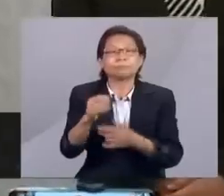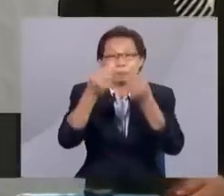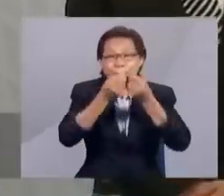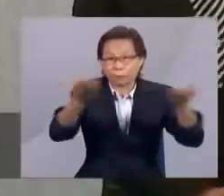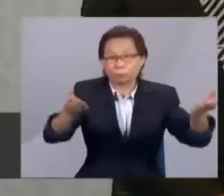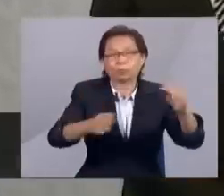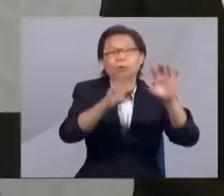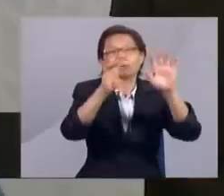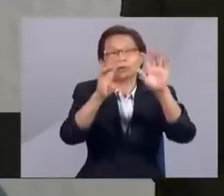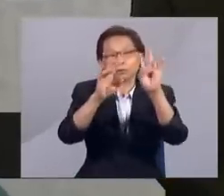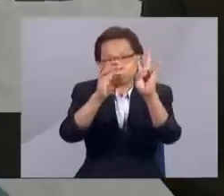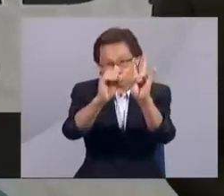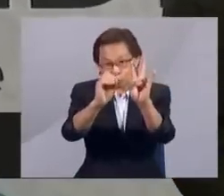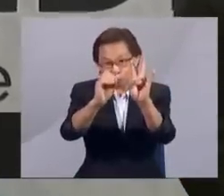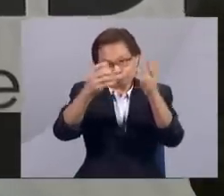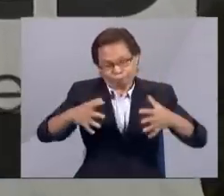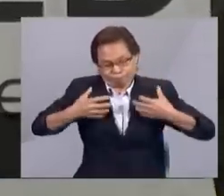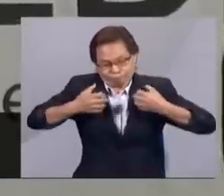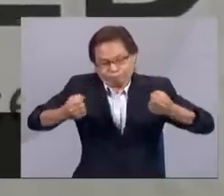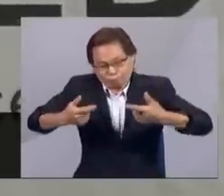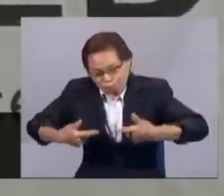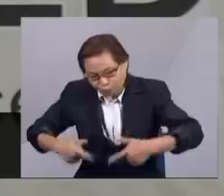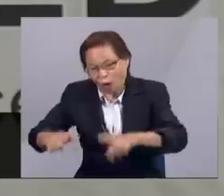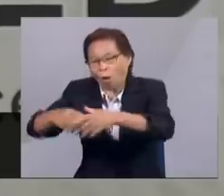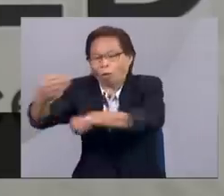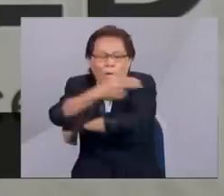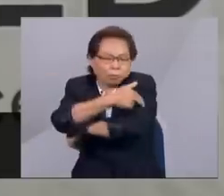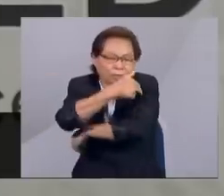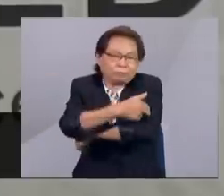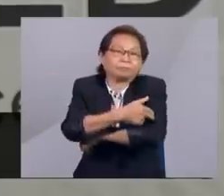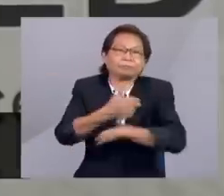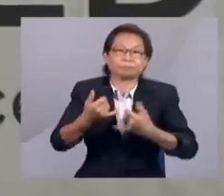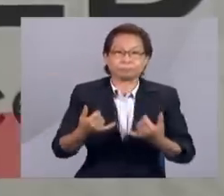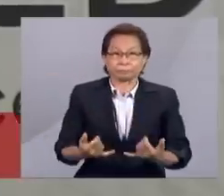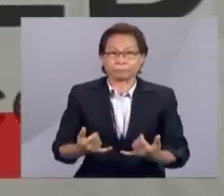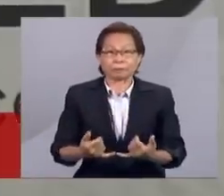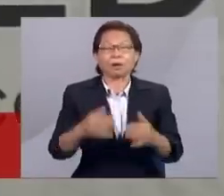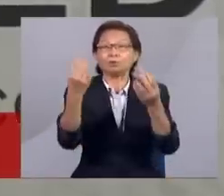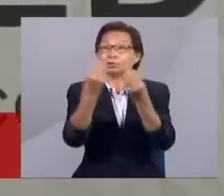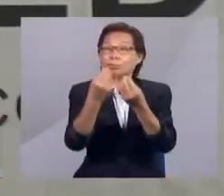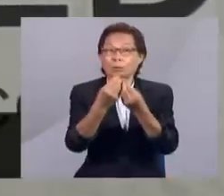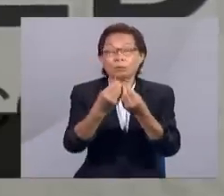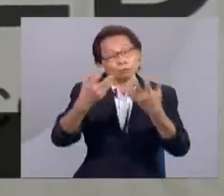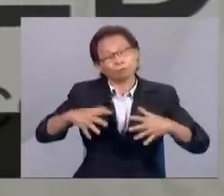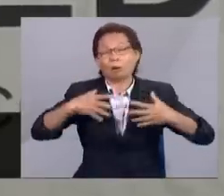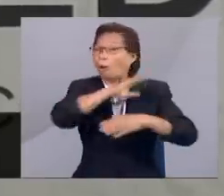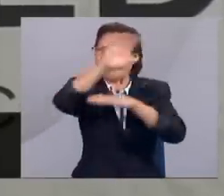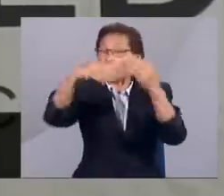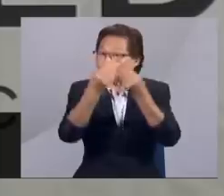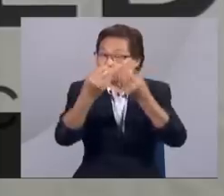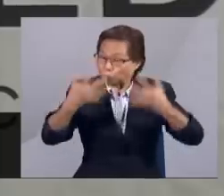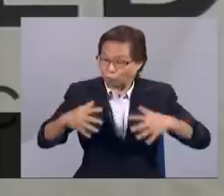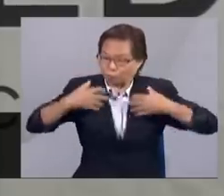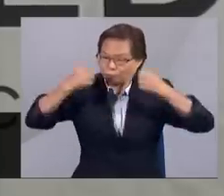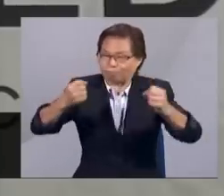70 kes yang telah pulih dan dibenarkan discharge pada hari ini. Jumlah kumulatif kes yang telah pulih sepenuhnya